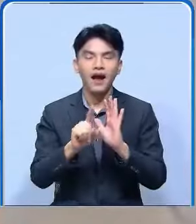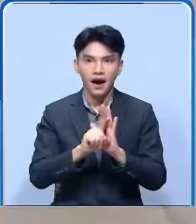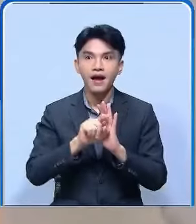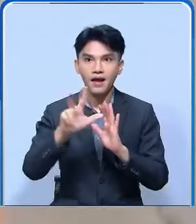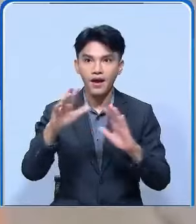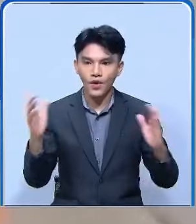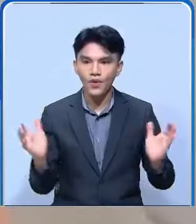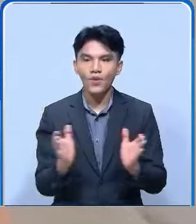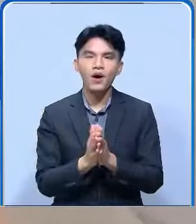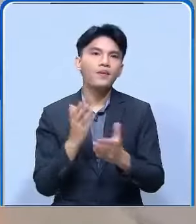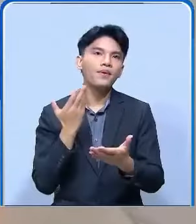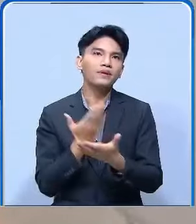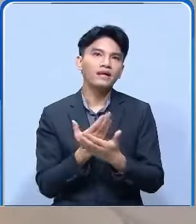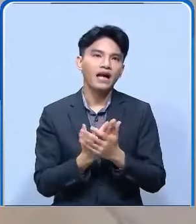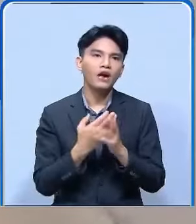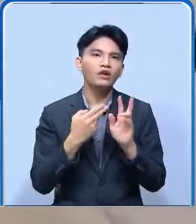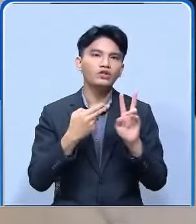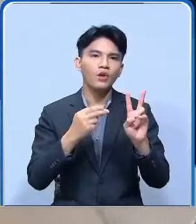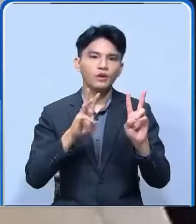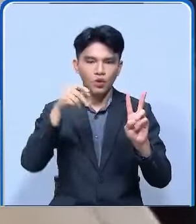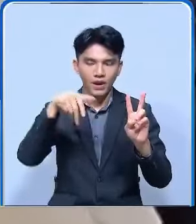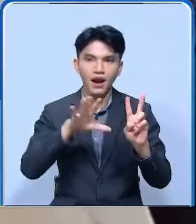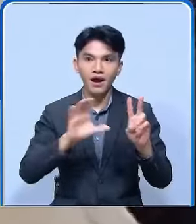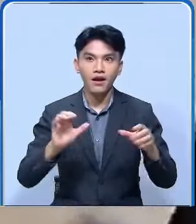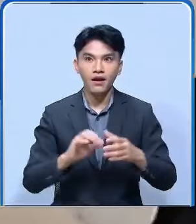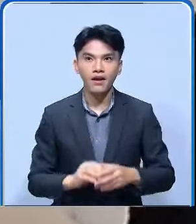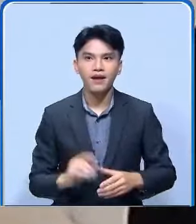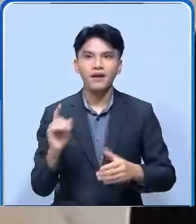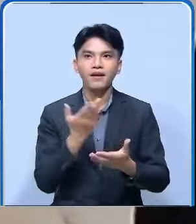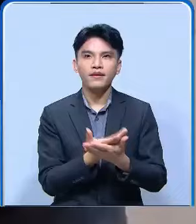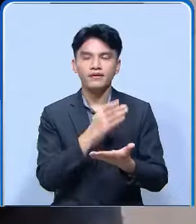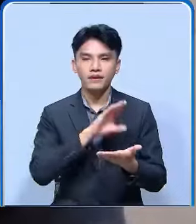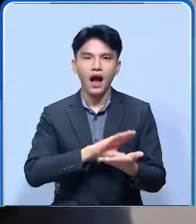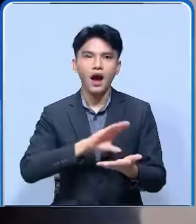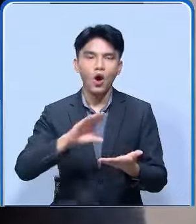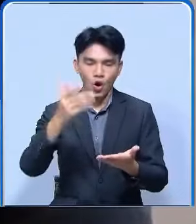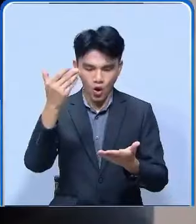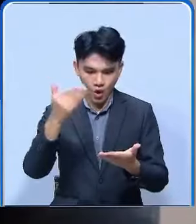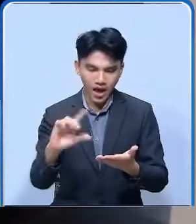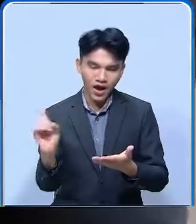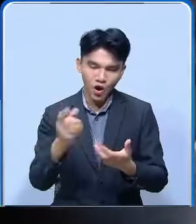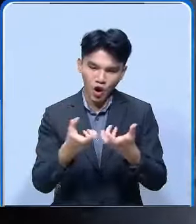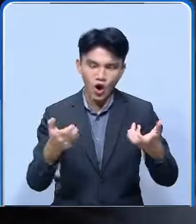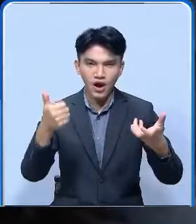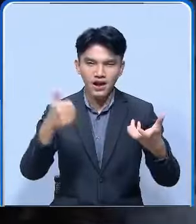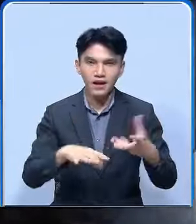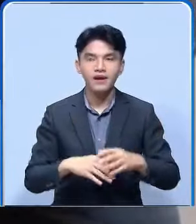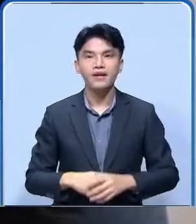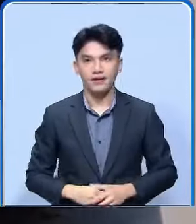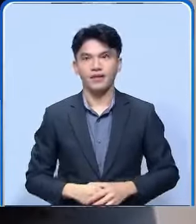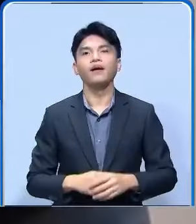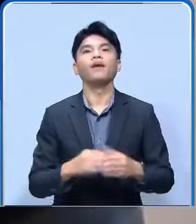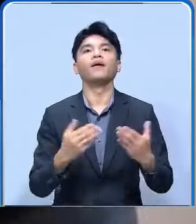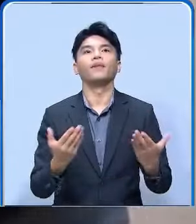รวมเป็นเงินเนี่ย 26,500 บาทพอโอนเงินให้กลับไม่ได้รับสินค้าแล้วก็ไม่สามารถติด